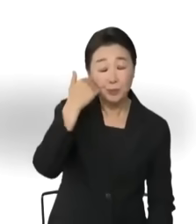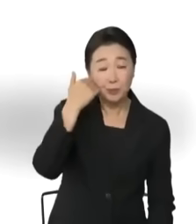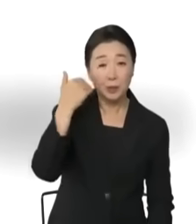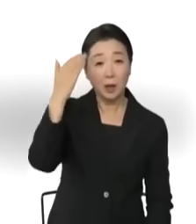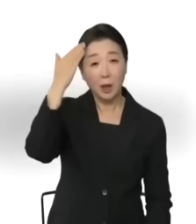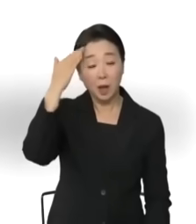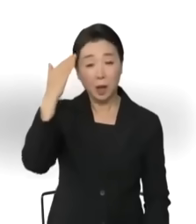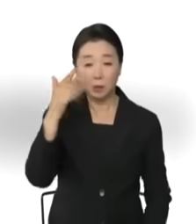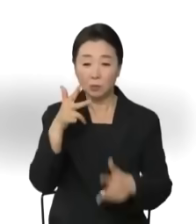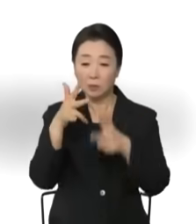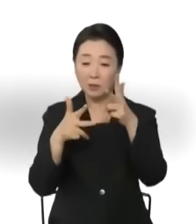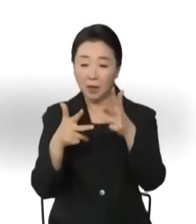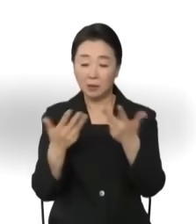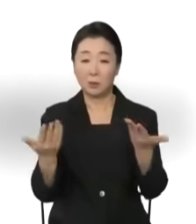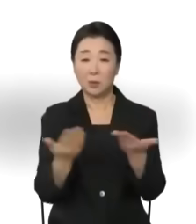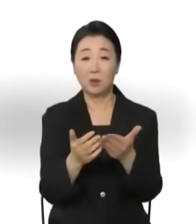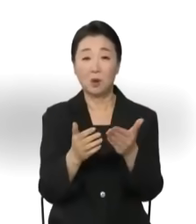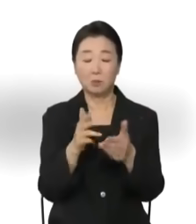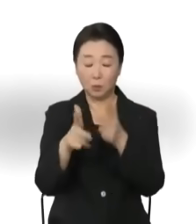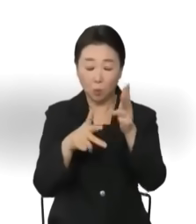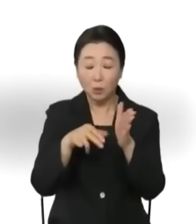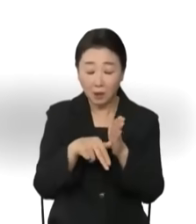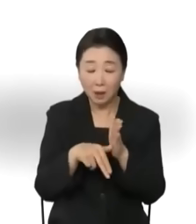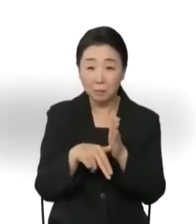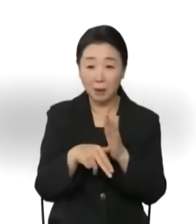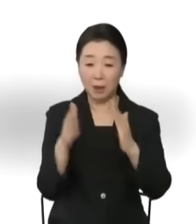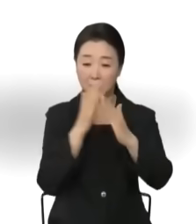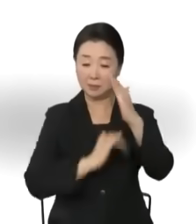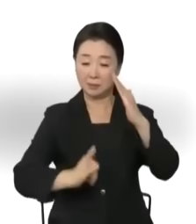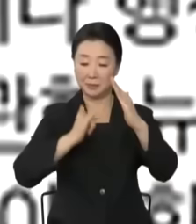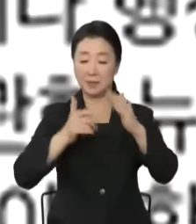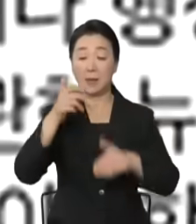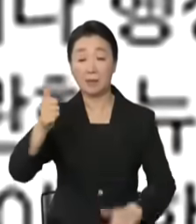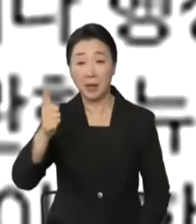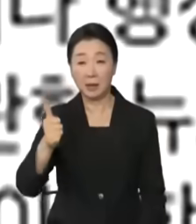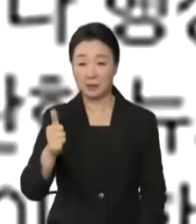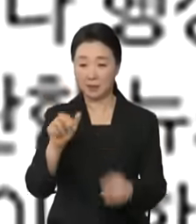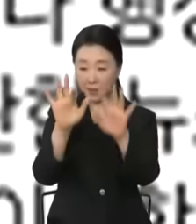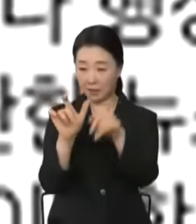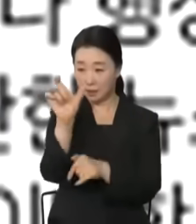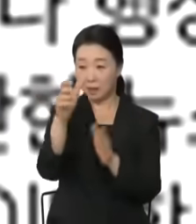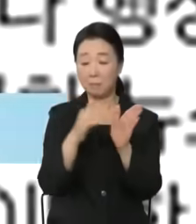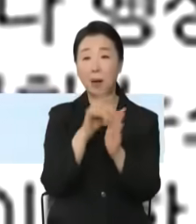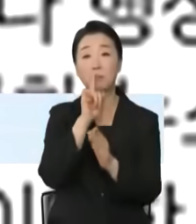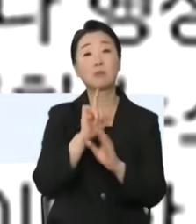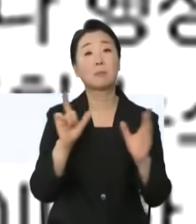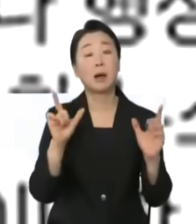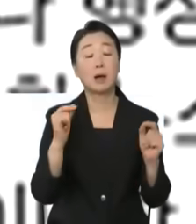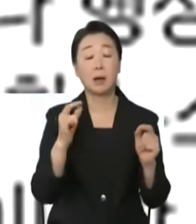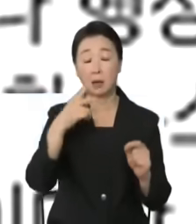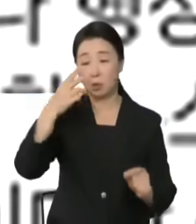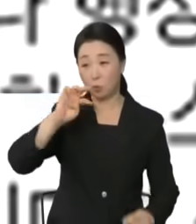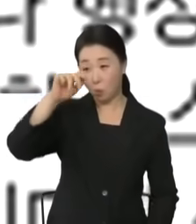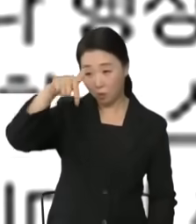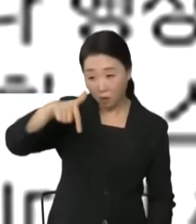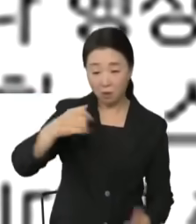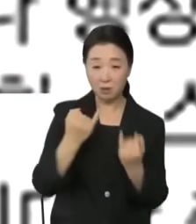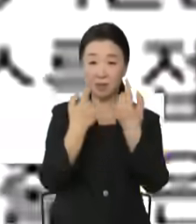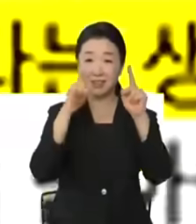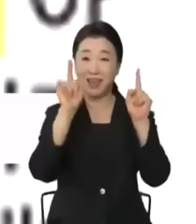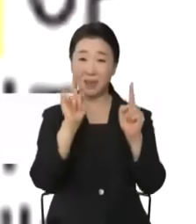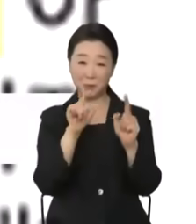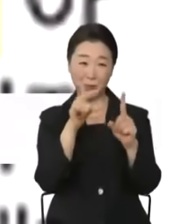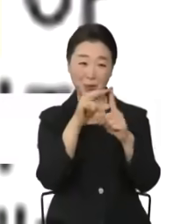한국산업인력공단 이우영 이사장이 소셜미디어에 쓴 글이 논란이 됐습니다. 동덕여대로 유추할 수 있는 D급 여대를